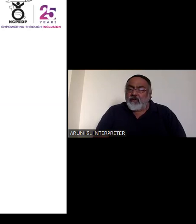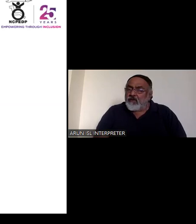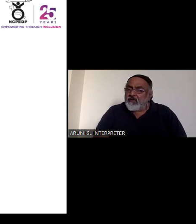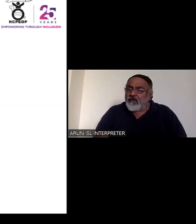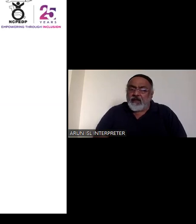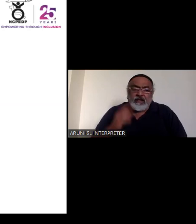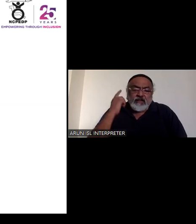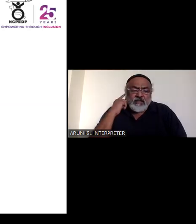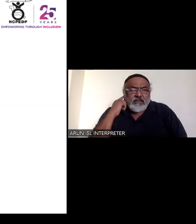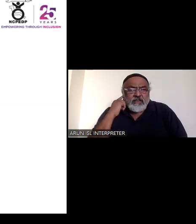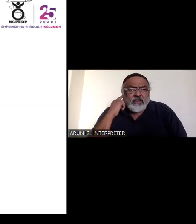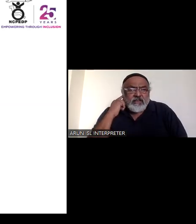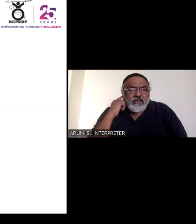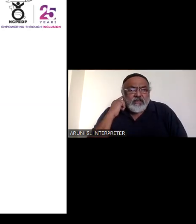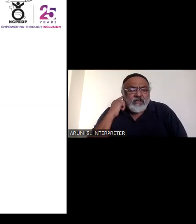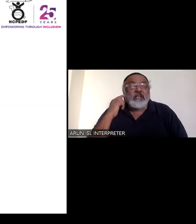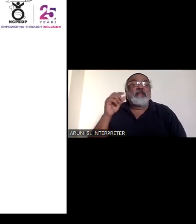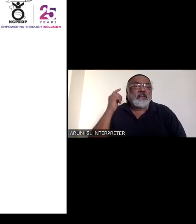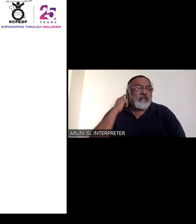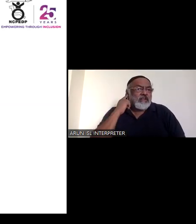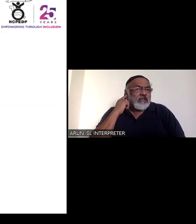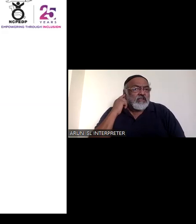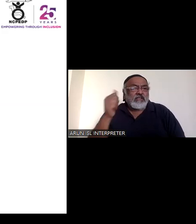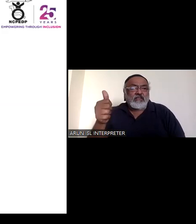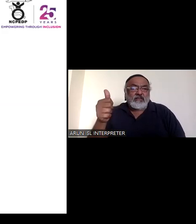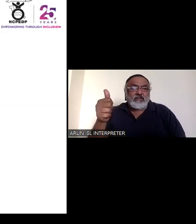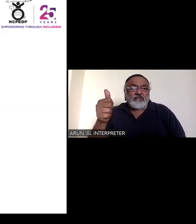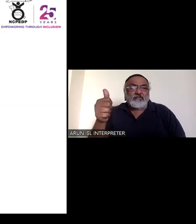और सुना रहा है क्या तू? Am I audible? Hello.